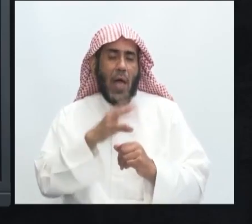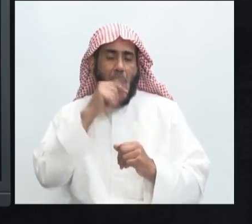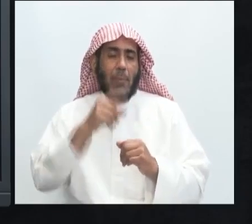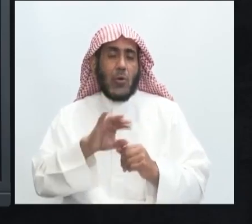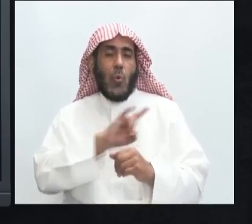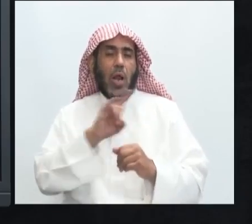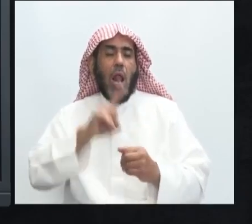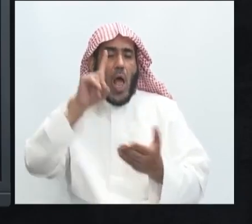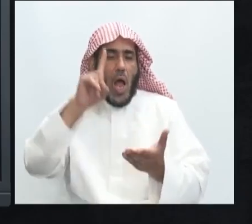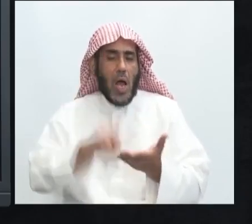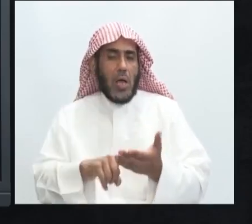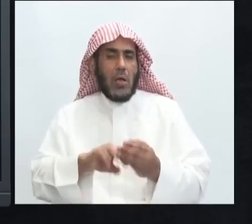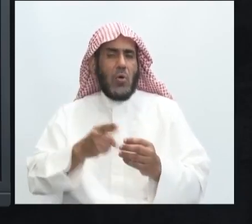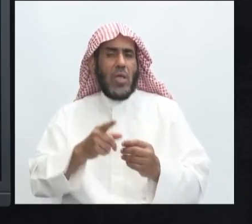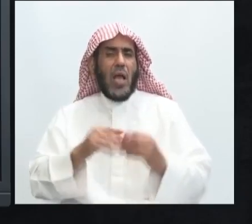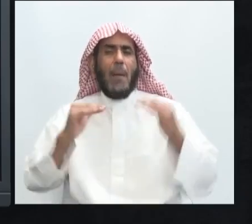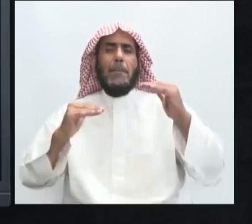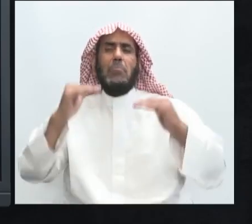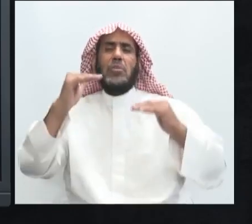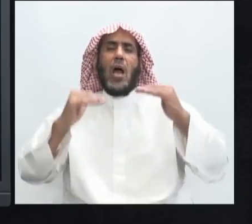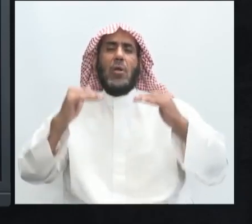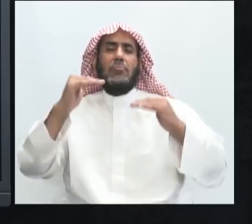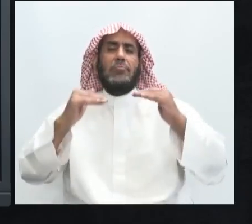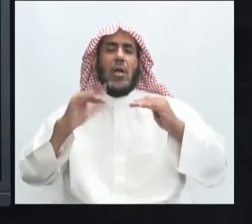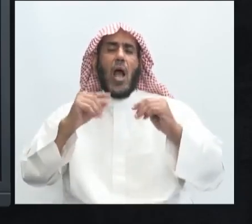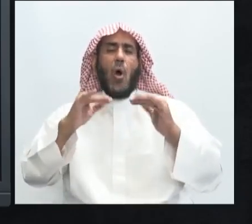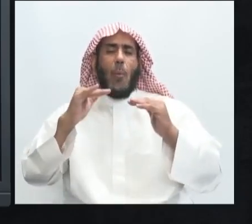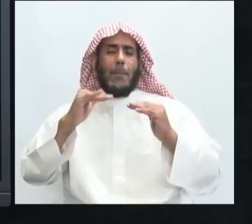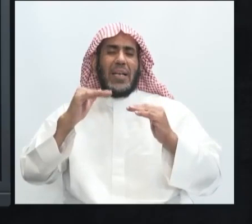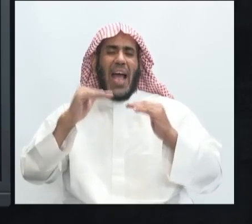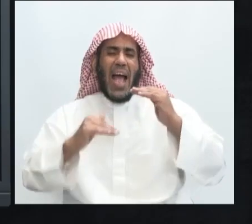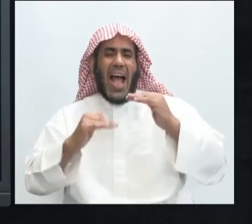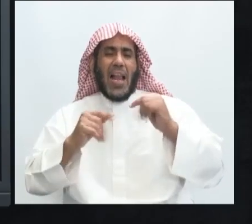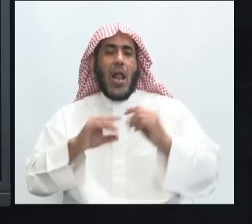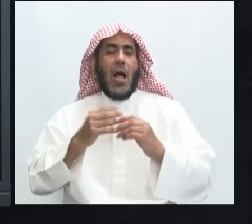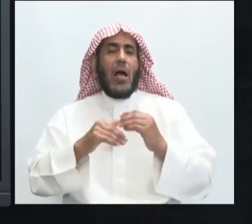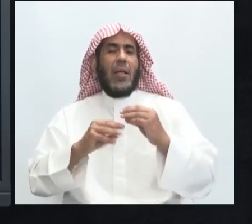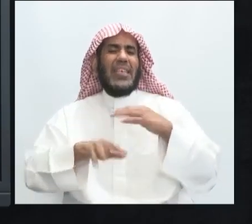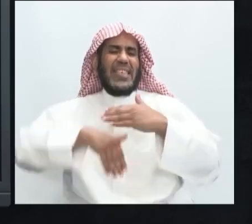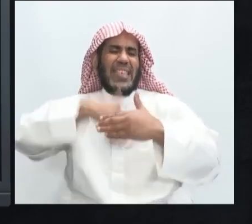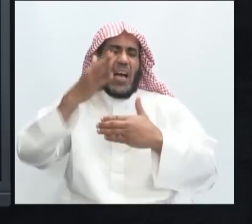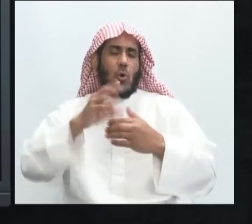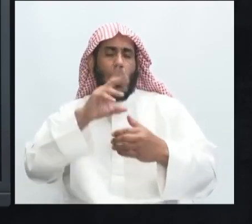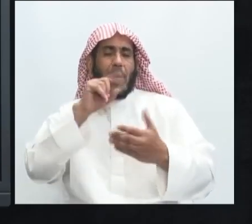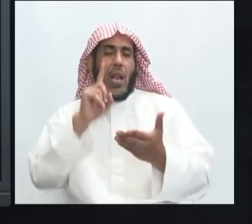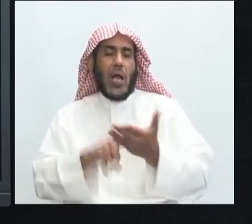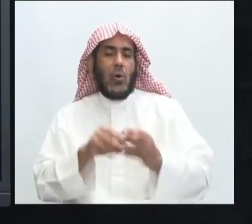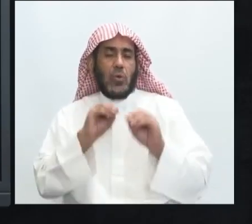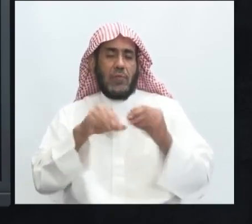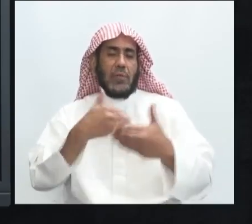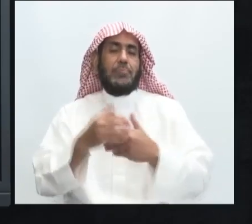والنهي حقيقيا طيب ان كان من مساو او من اقل هذا يخرج من الحقيقه وسنعرف